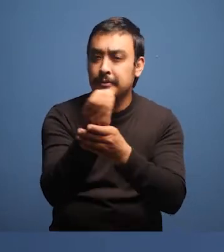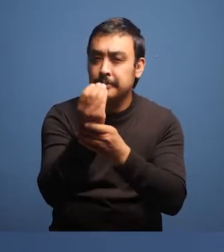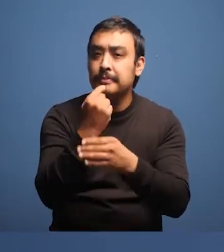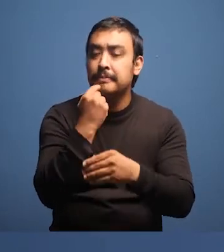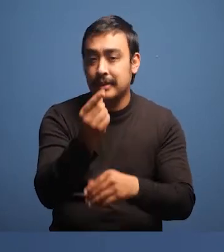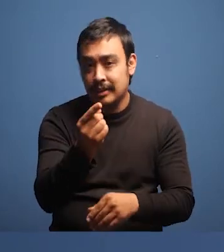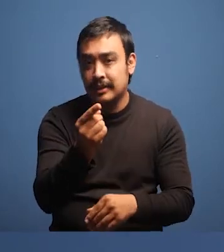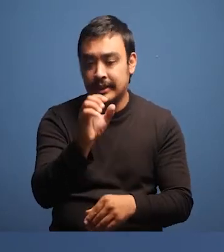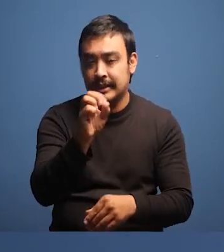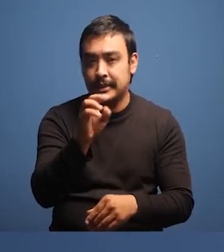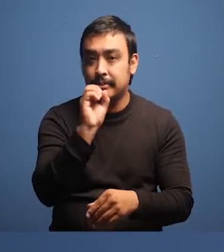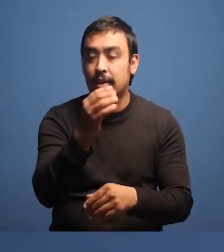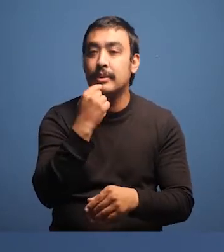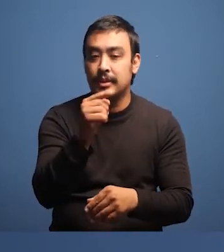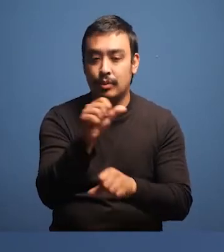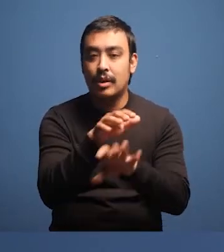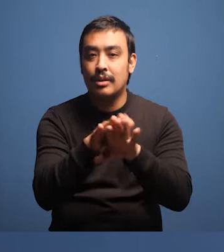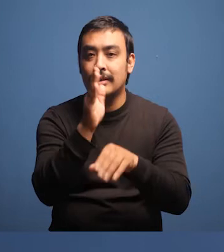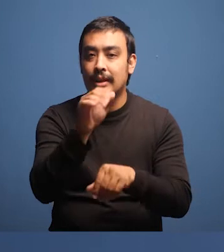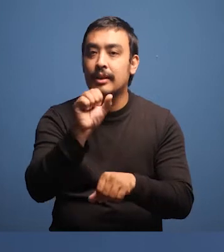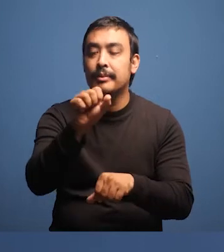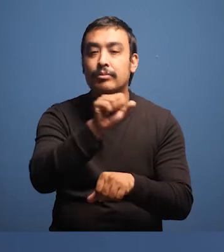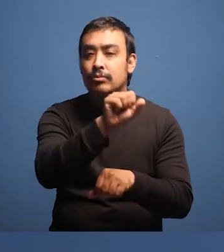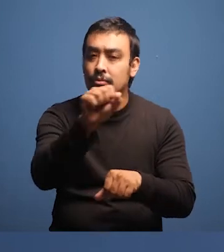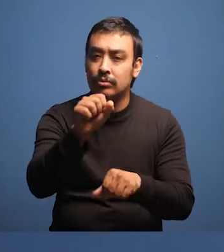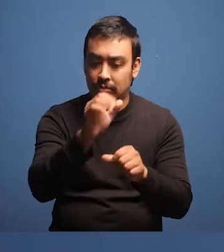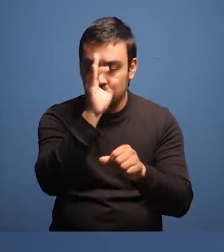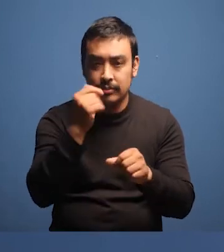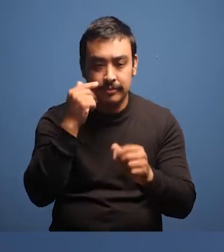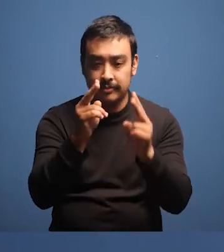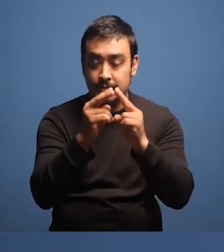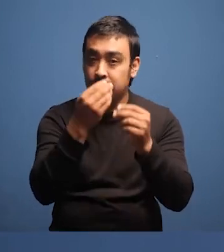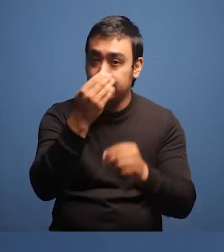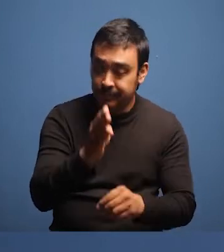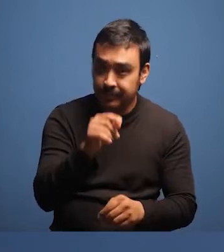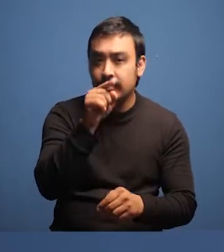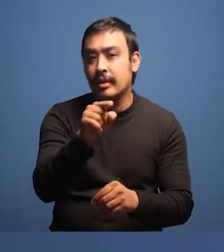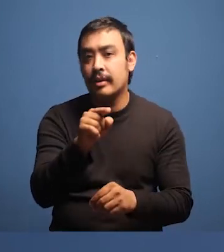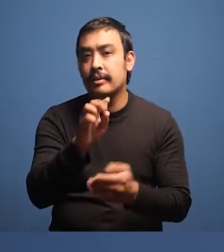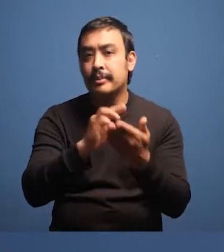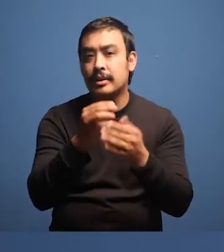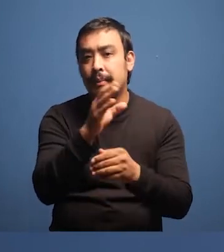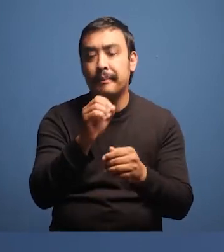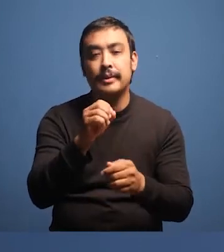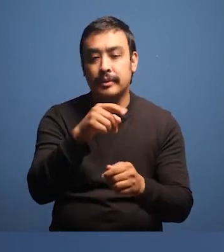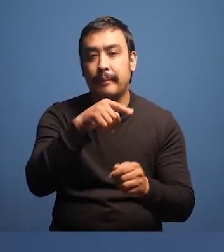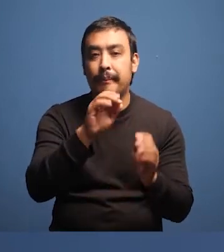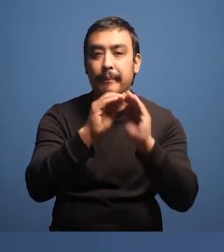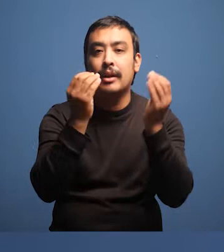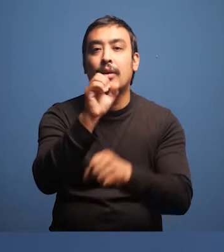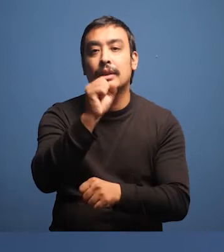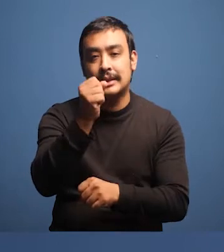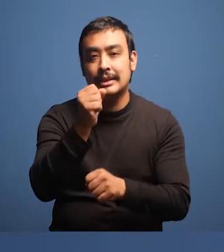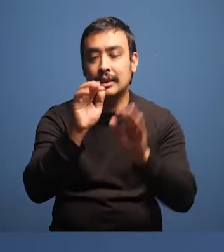भनेर चाहिँ म्यासेज पठाउनु भयो भने उहाँहरूले चाहिँ हजुरहरूलाई एक्सपर्टसँग कनेक्ट गर्नुहुन्छ। सो दिस वाज अल अबाउट प्लान